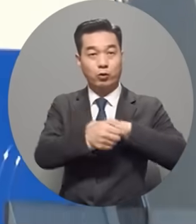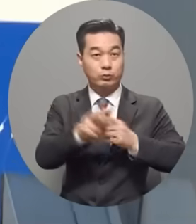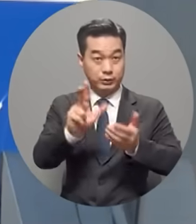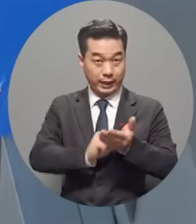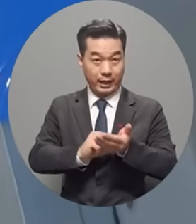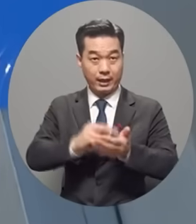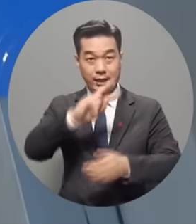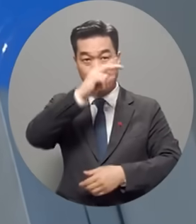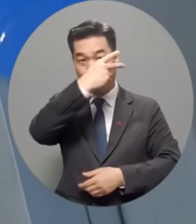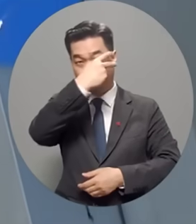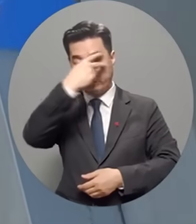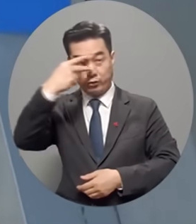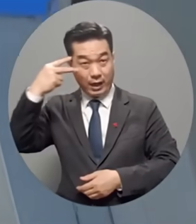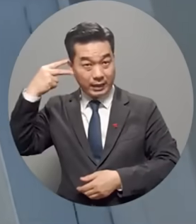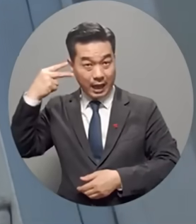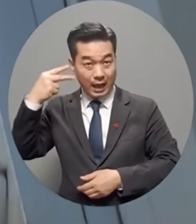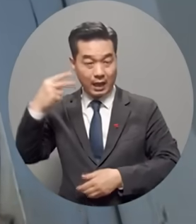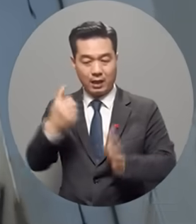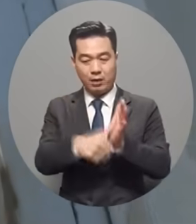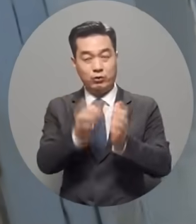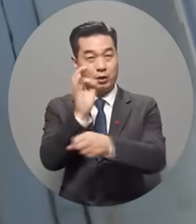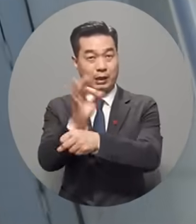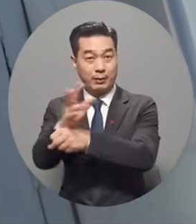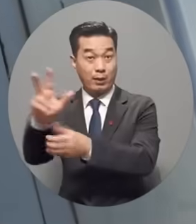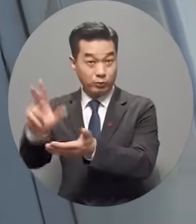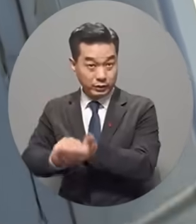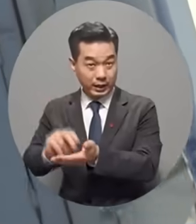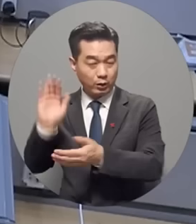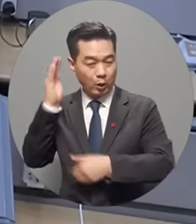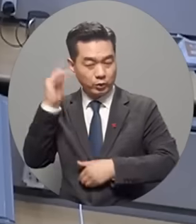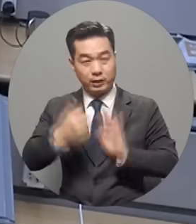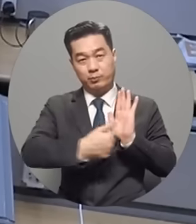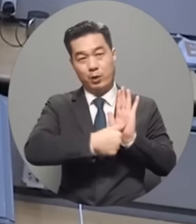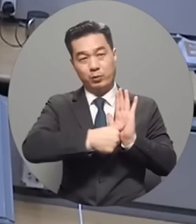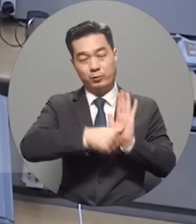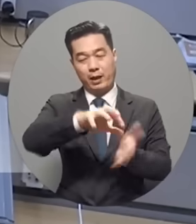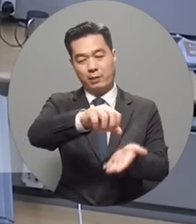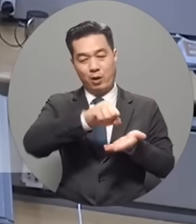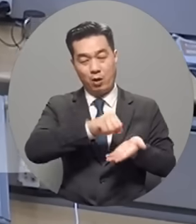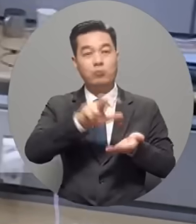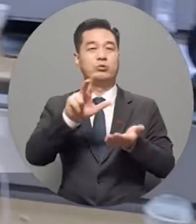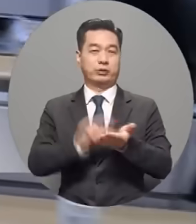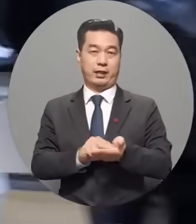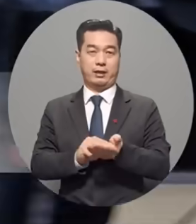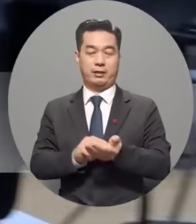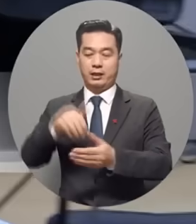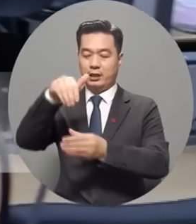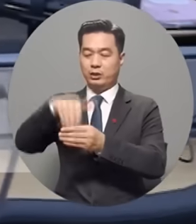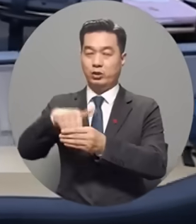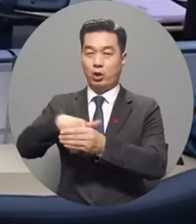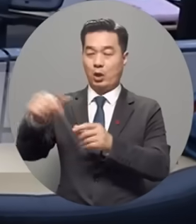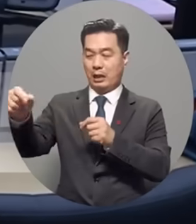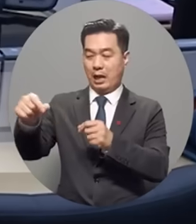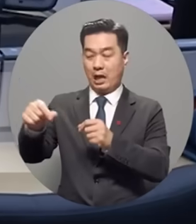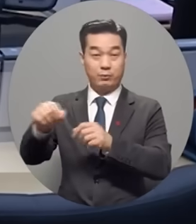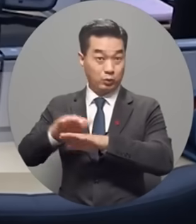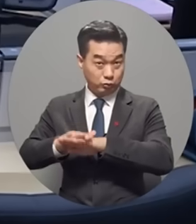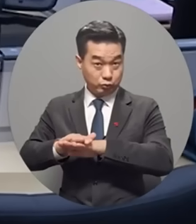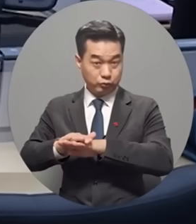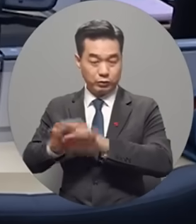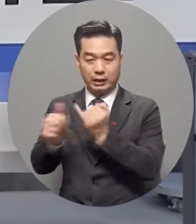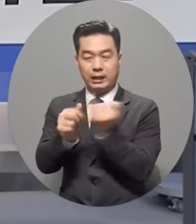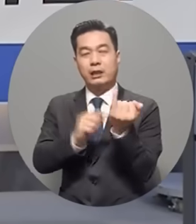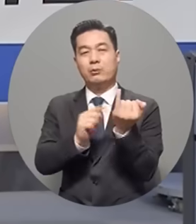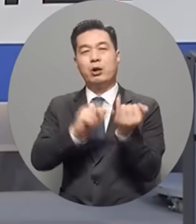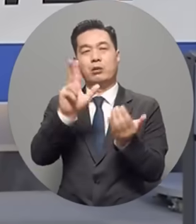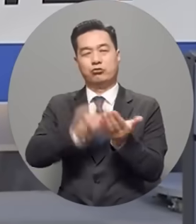순방에서의 쇼핑 논란과 최근 명품백 수수 의혹까지 당장 선거를 앞두고 이른바 김건희 리스크에 대한